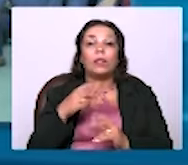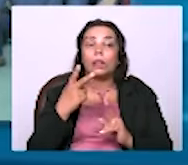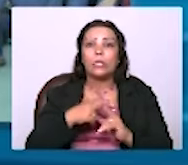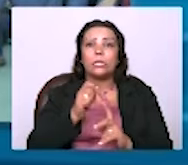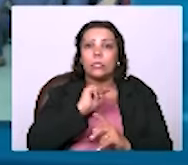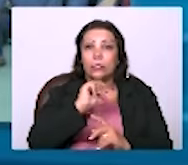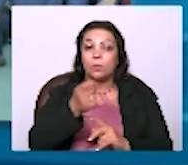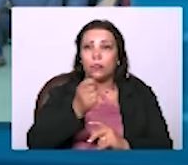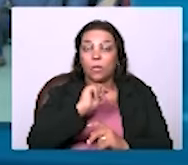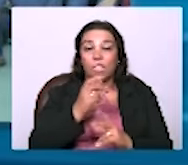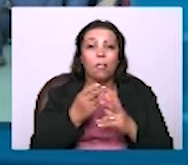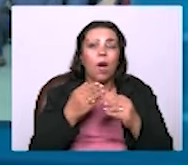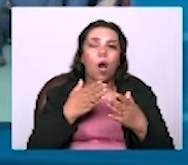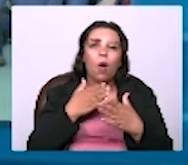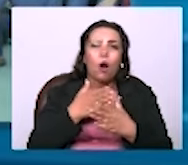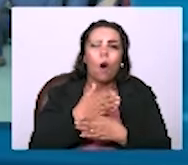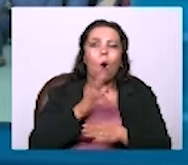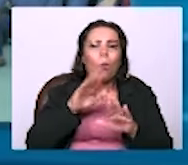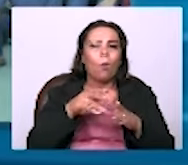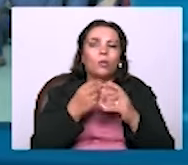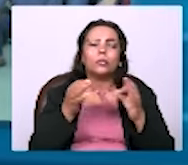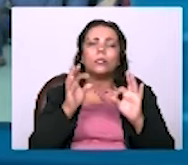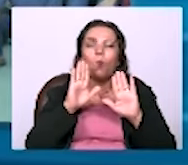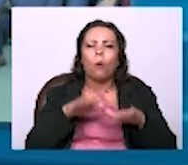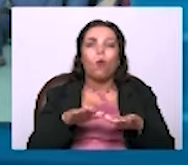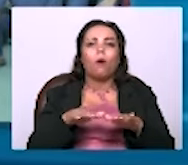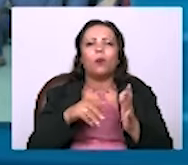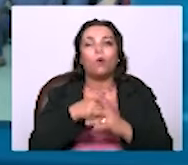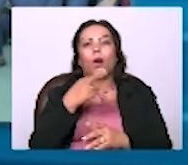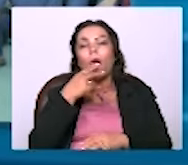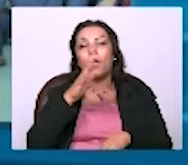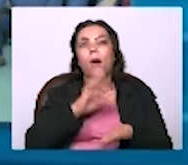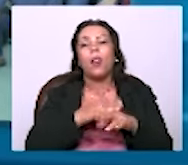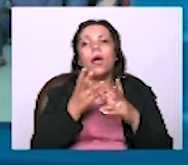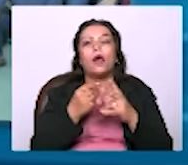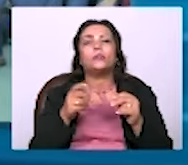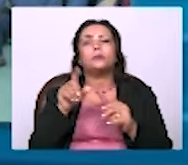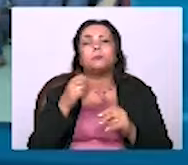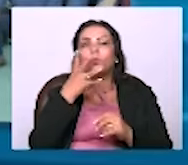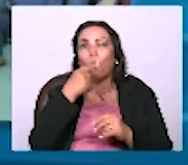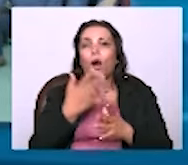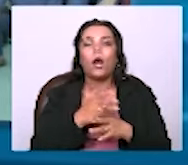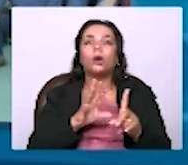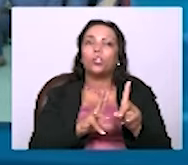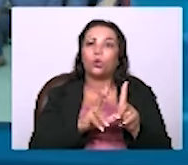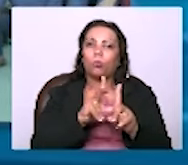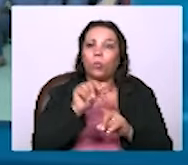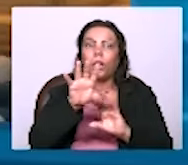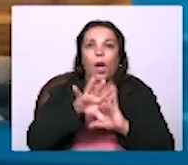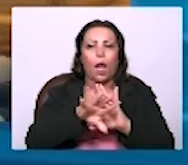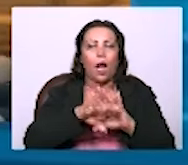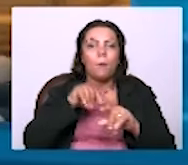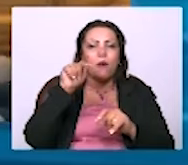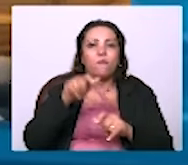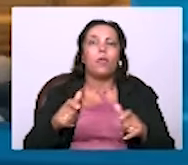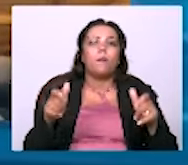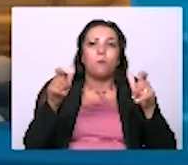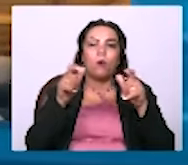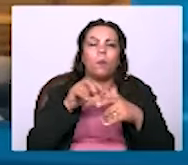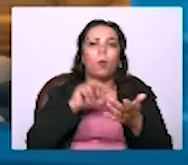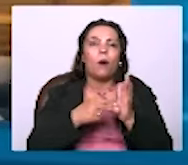الذي غاص كثيرا في الواقع واتكلم عن كثير من اوجه التطوير التي حدثت في المجتمع